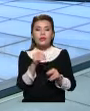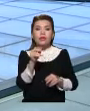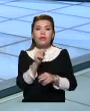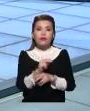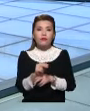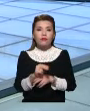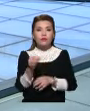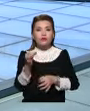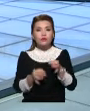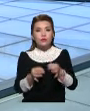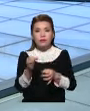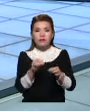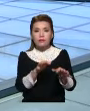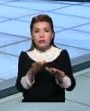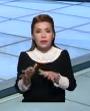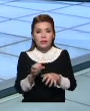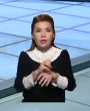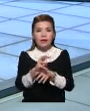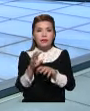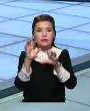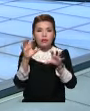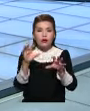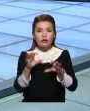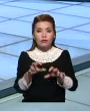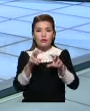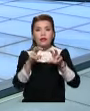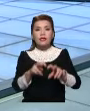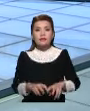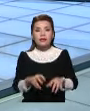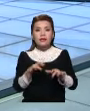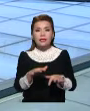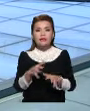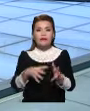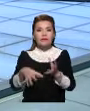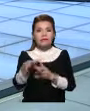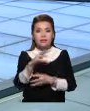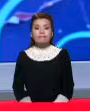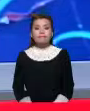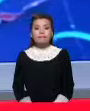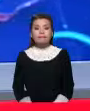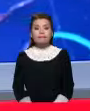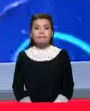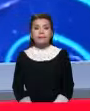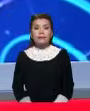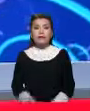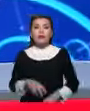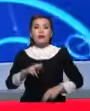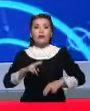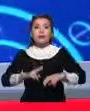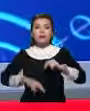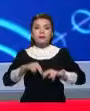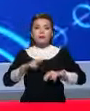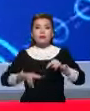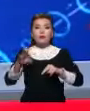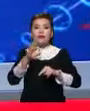реформ судебной системы и обеспечение законности при рассмотрении дел во всех инстанциях. Публичные слушания